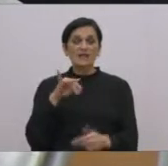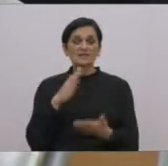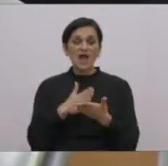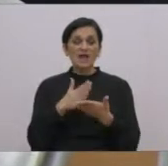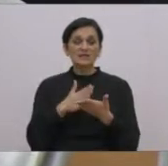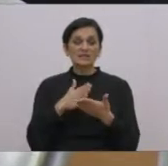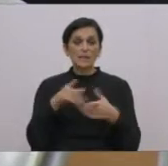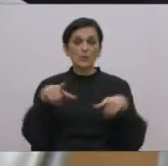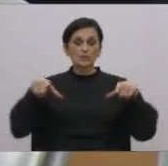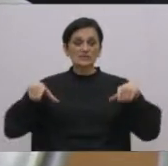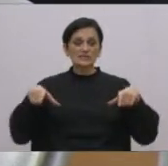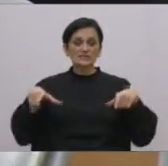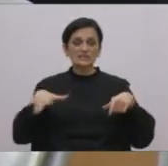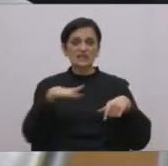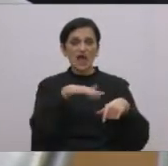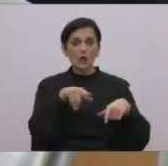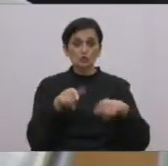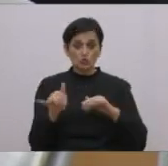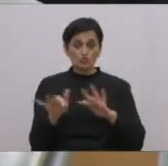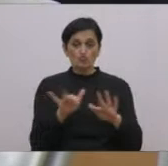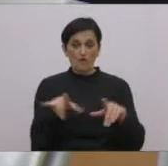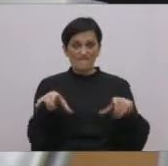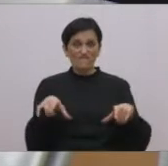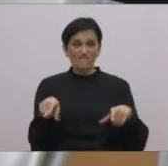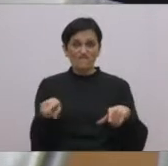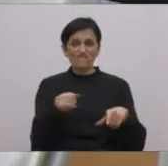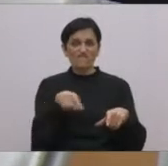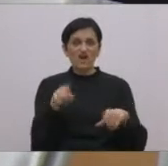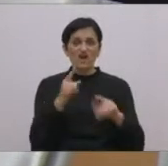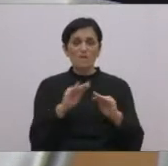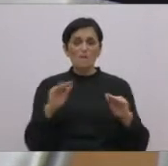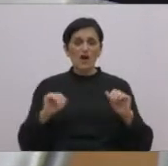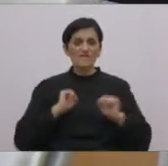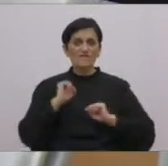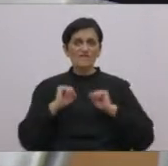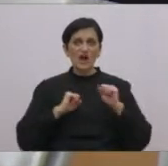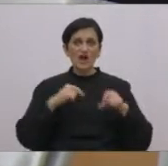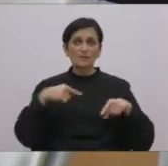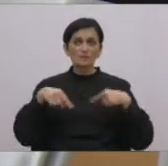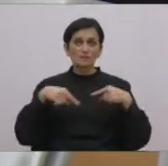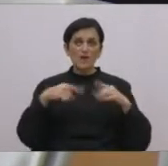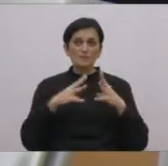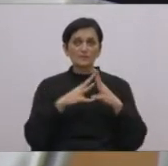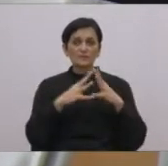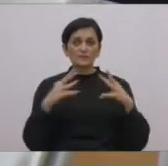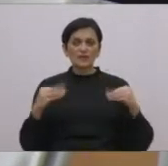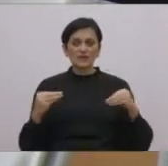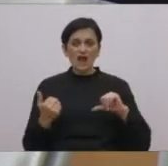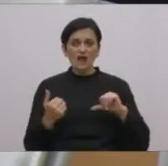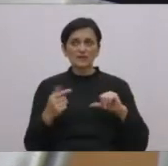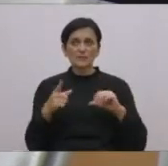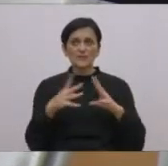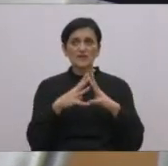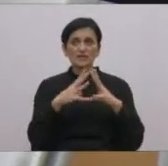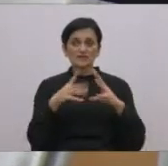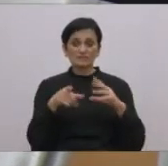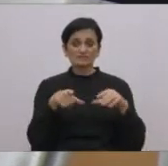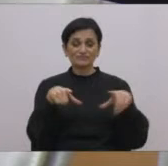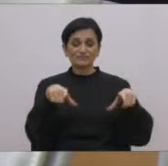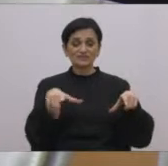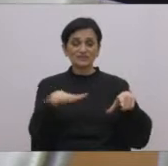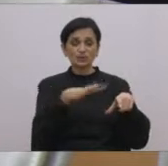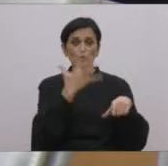sădat, este un mocmen de stadion, sădat, păușe bărdișul în pergurci răcșii. Stadionul de xutas